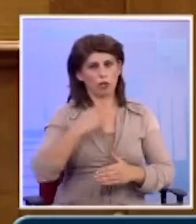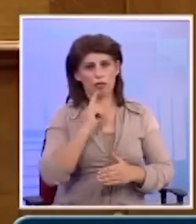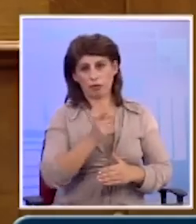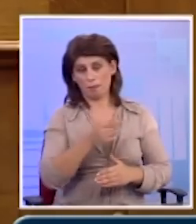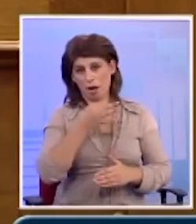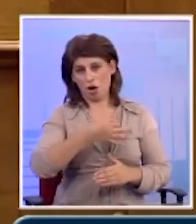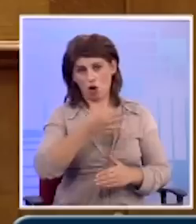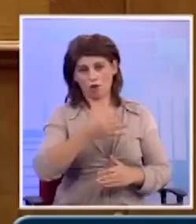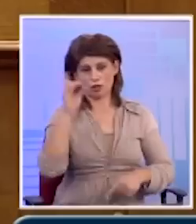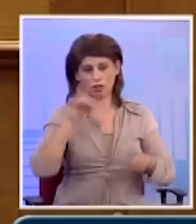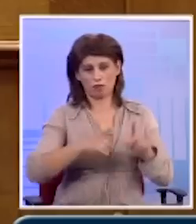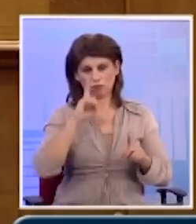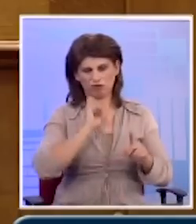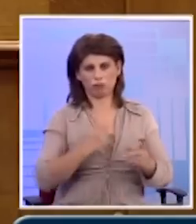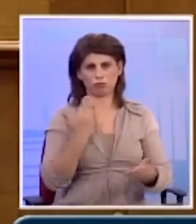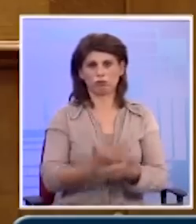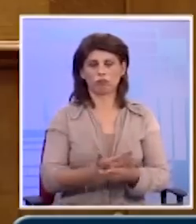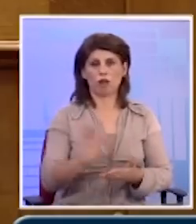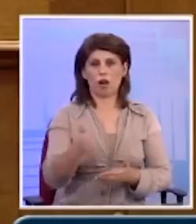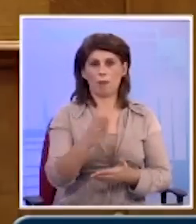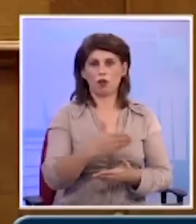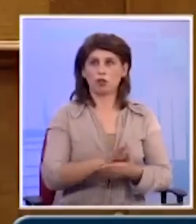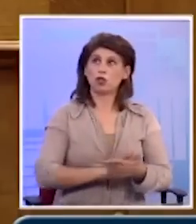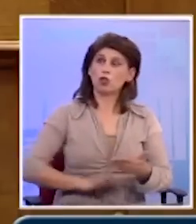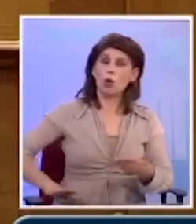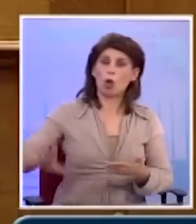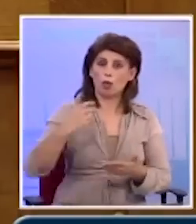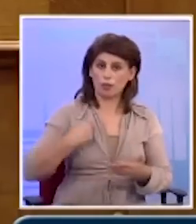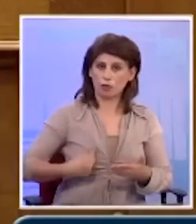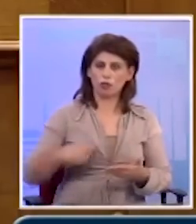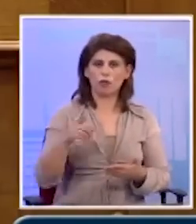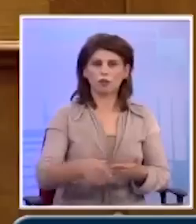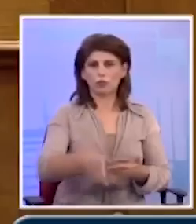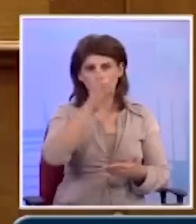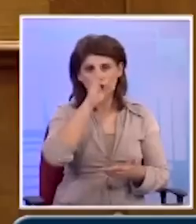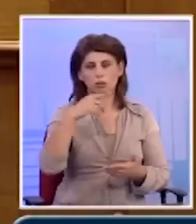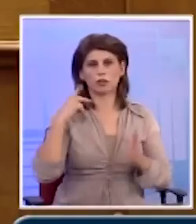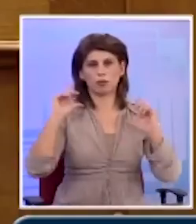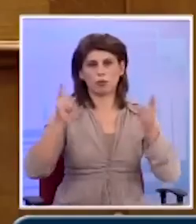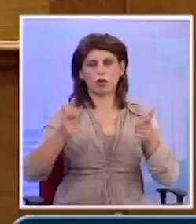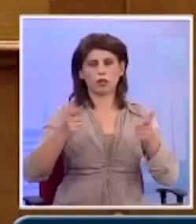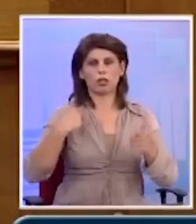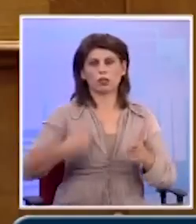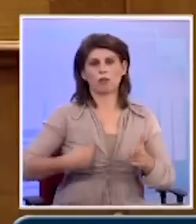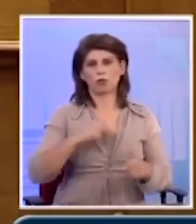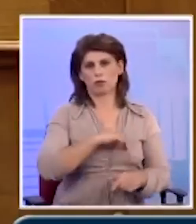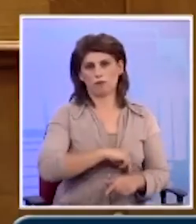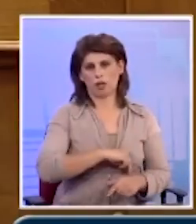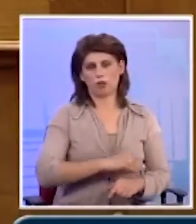καθυπαγόρευση ορισμένων που απαιτούσαν απολύσεις στον ευρύτερο δημόσιο τομέα, είναι ένα πλήγμα για τη δημοκρατία και το δημόσιο